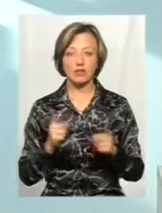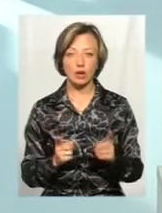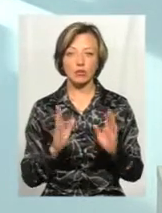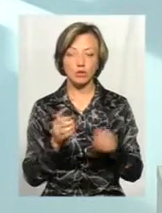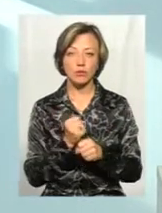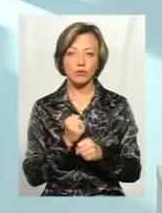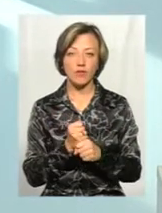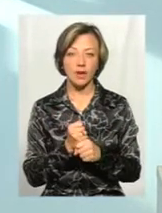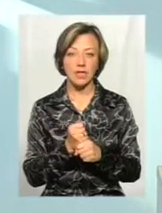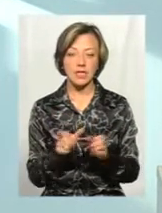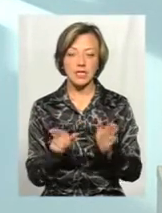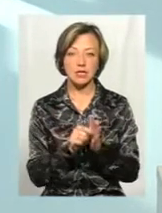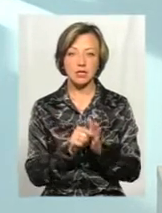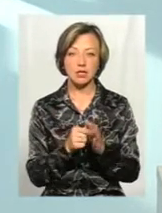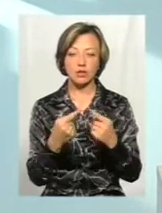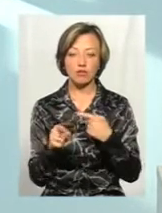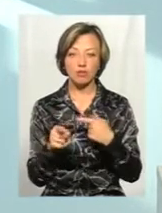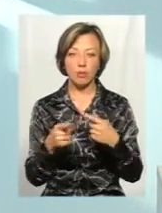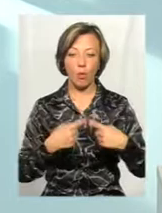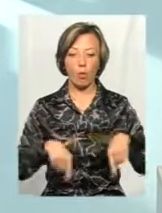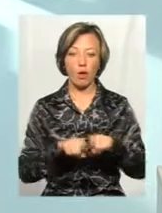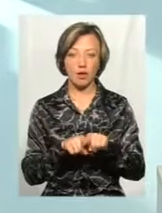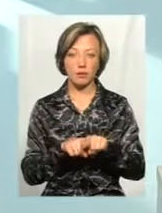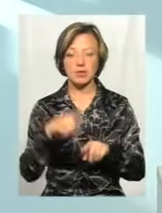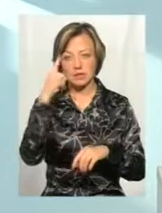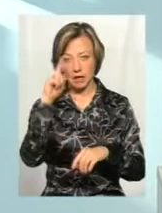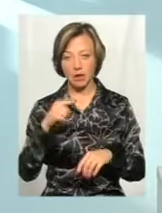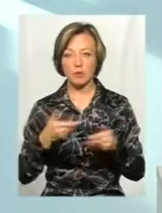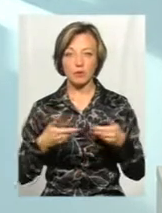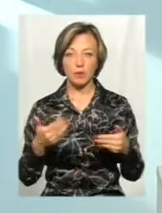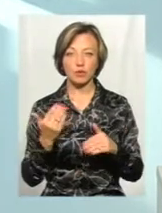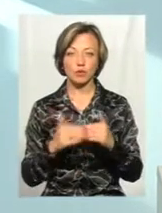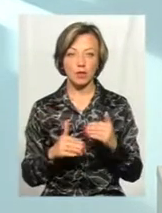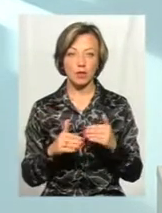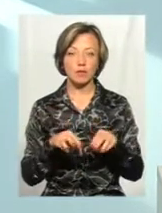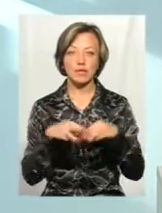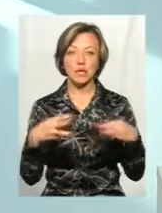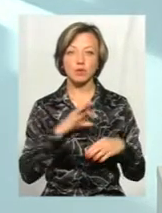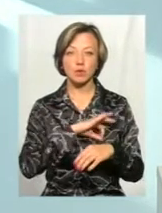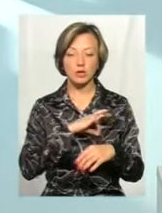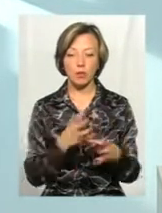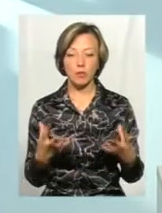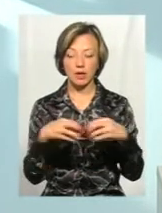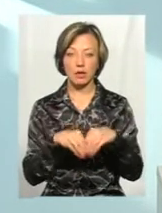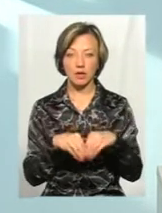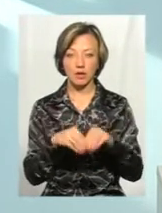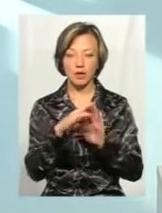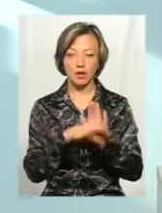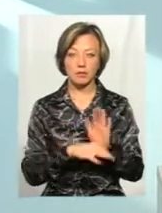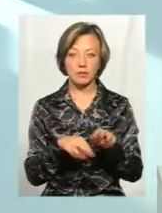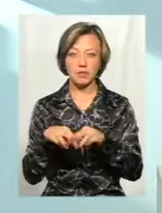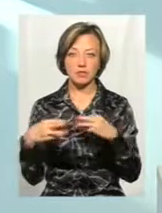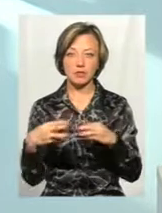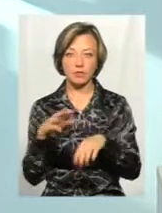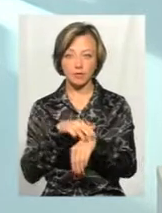ми будемо працювати з іншими органами. Знаємо, що ми вже Міністерство юстиції вже об'єднало реєстри з